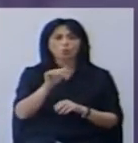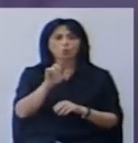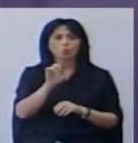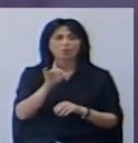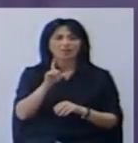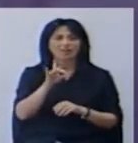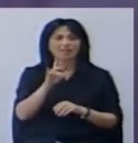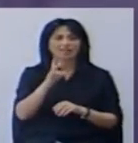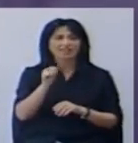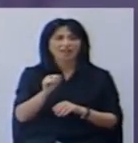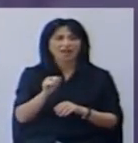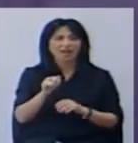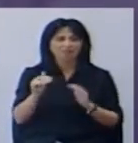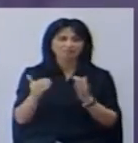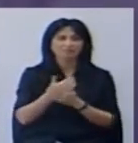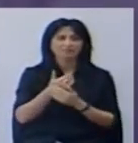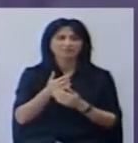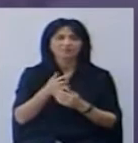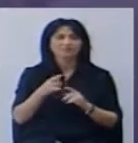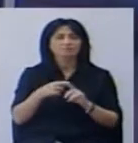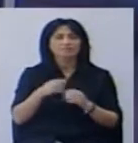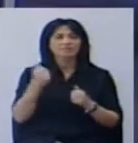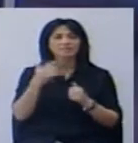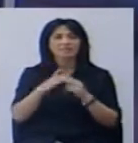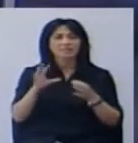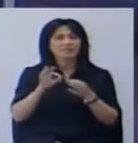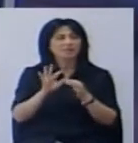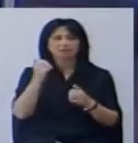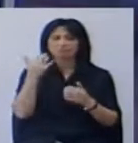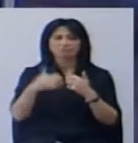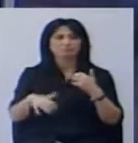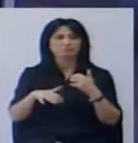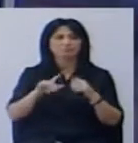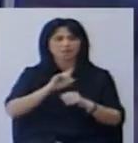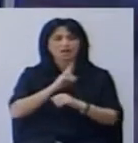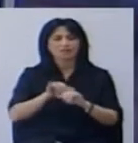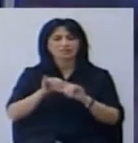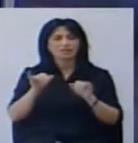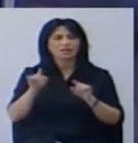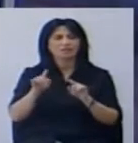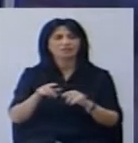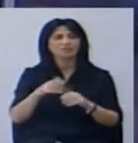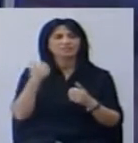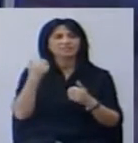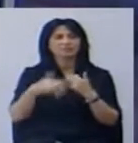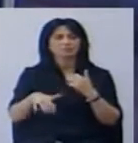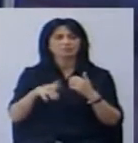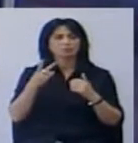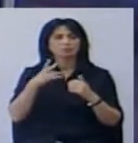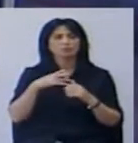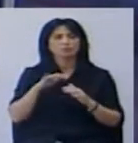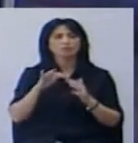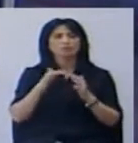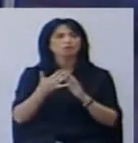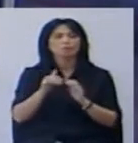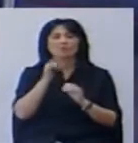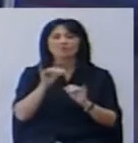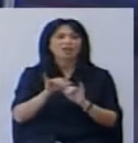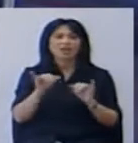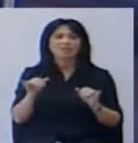ინსტიტუტი, უნდა მოხდეს დეცენტრალიზაცია იმისათვის, რომ რეგიონი განვითარდეს თავდეს გაძლიერდეს, ამისათვის ფუნქცია უნდა მიენიჭოს, სოფელი ვერაზოს